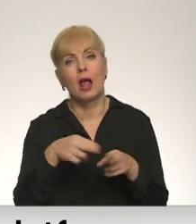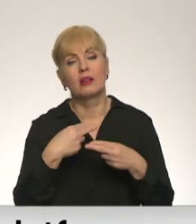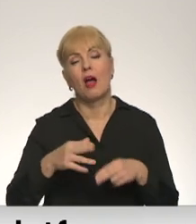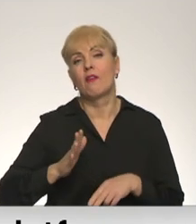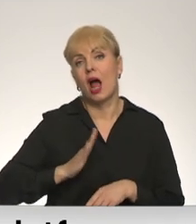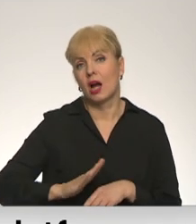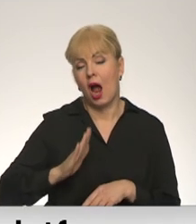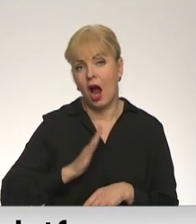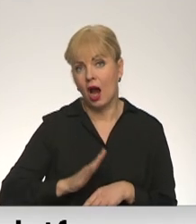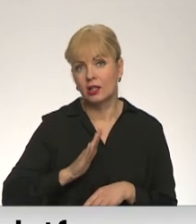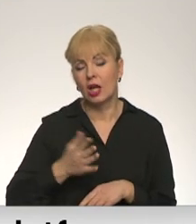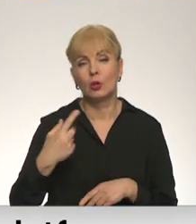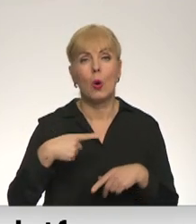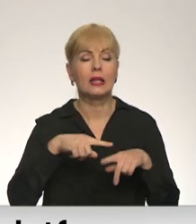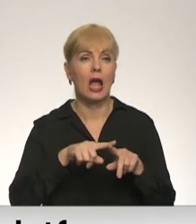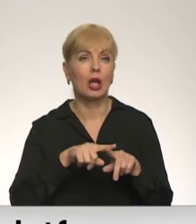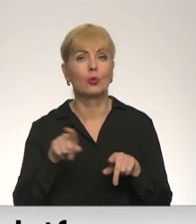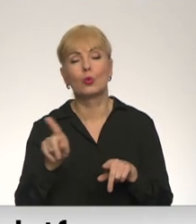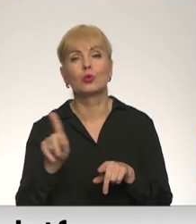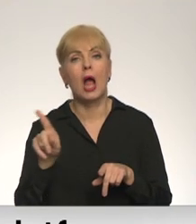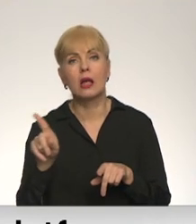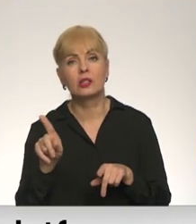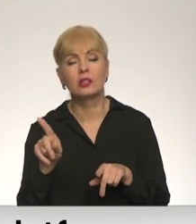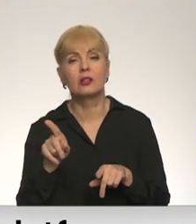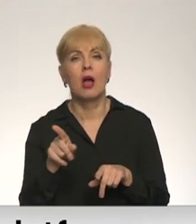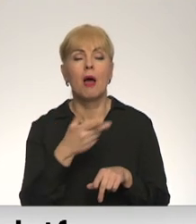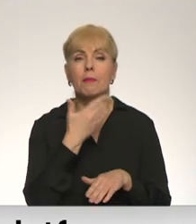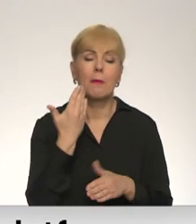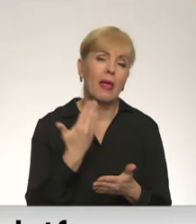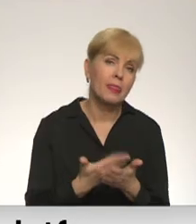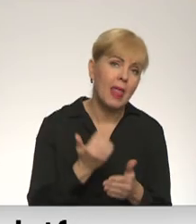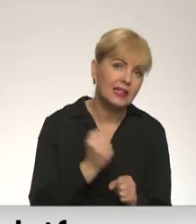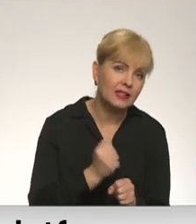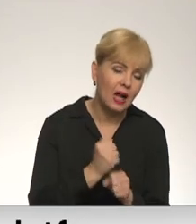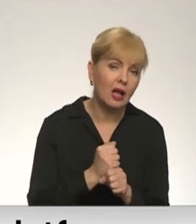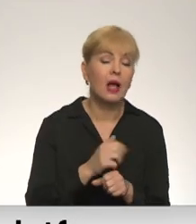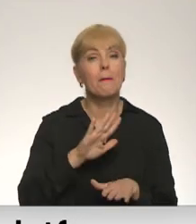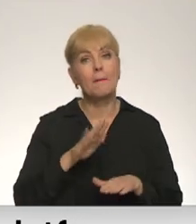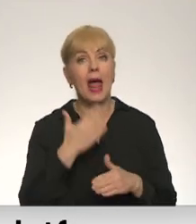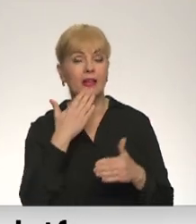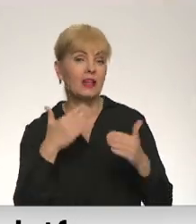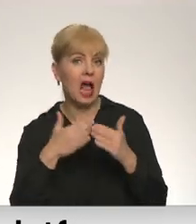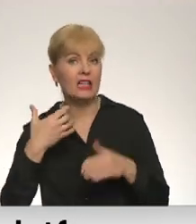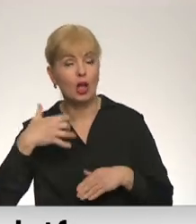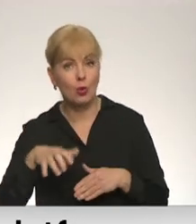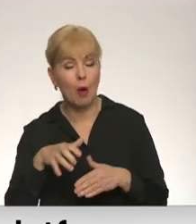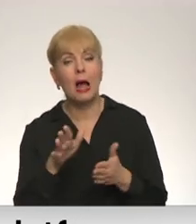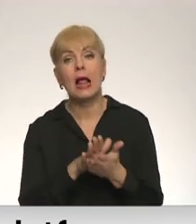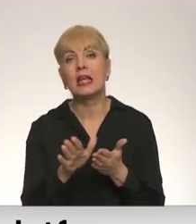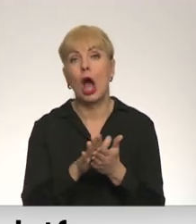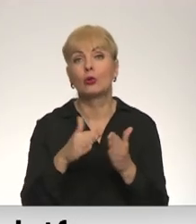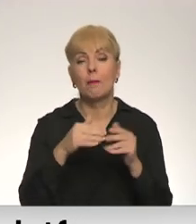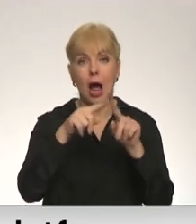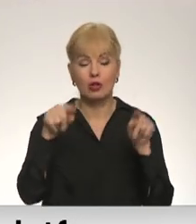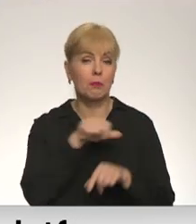no tehniskā atbalsta dienas, ja kaut kas nenāk, nestrādā. Savukārt Rēzeknes novada doma lieto mājaslapu, kuru